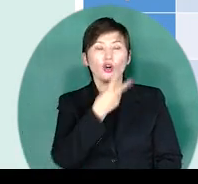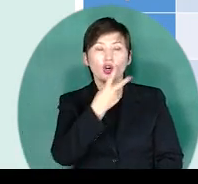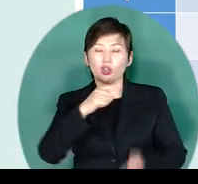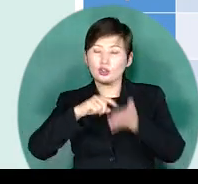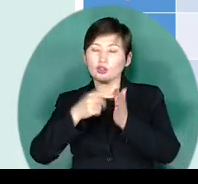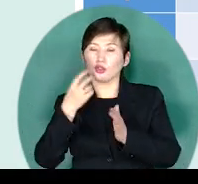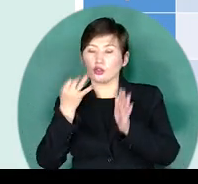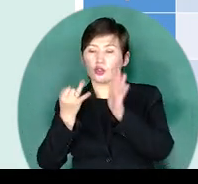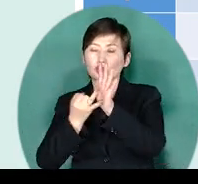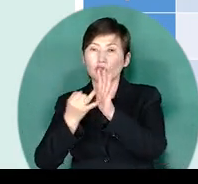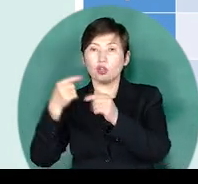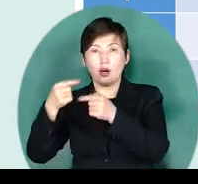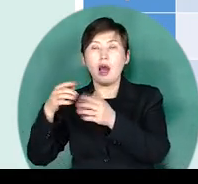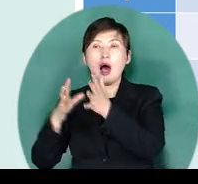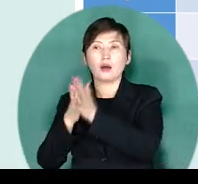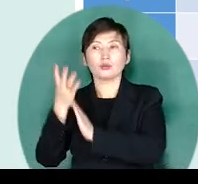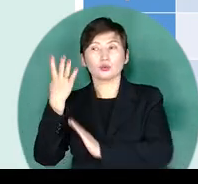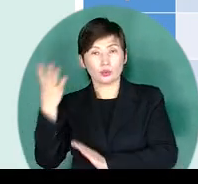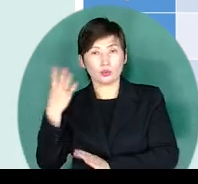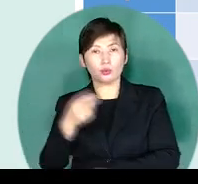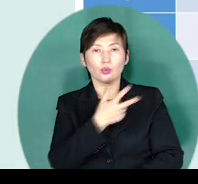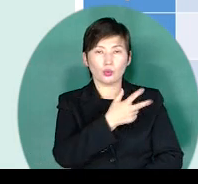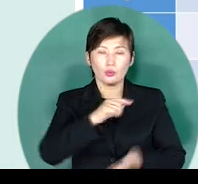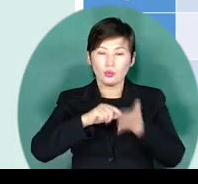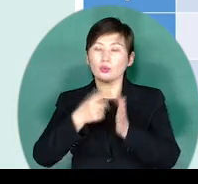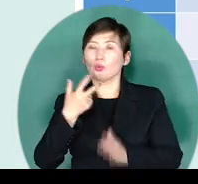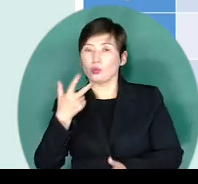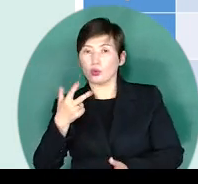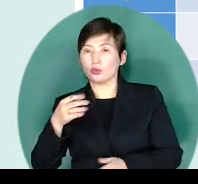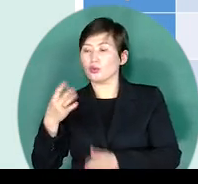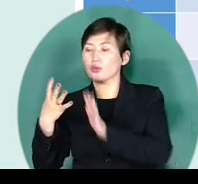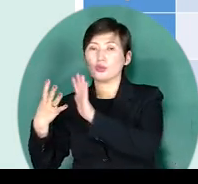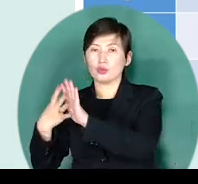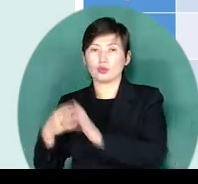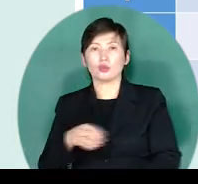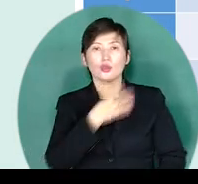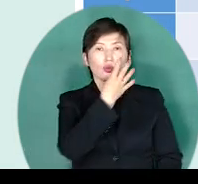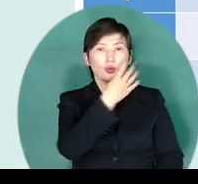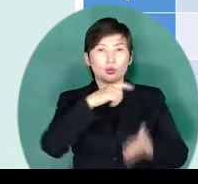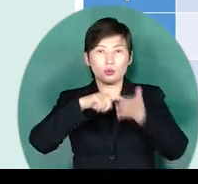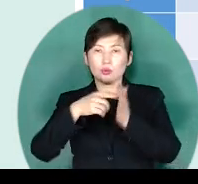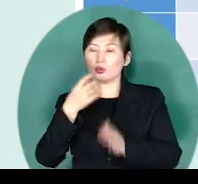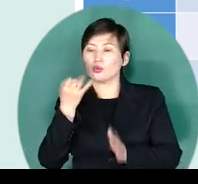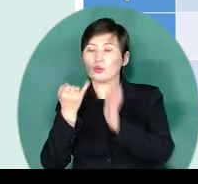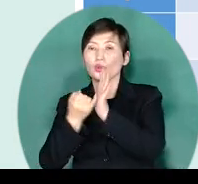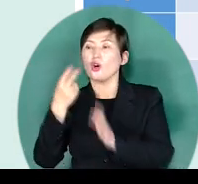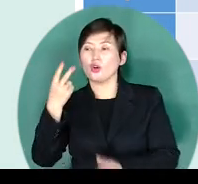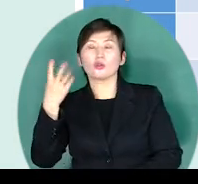2-7-ын 14, 3-3-ын 9, 4-6-ын